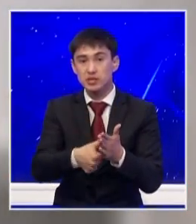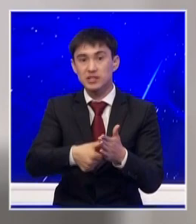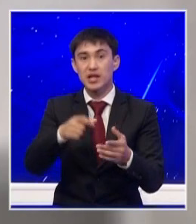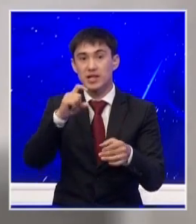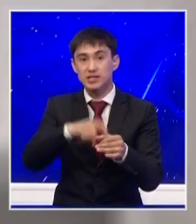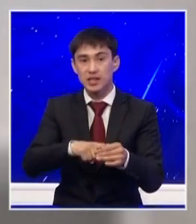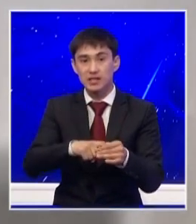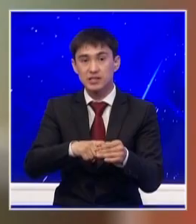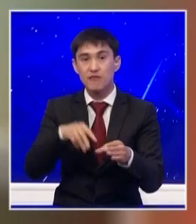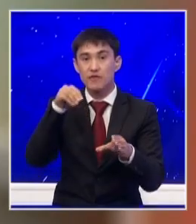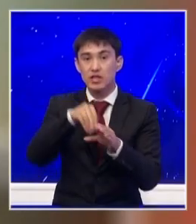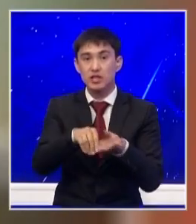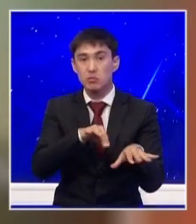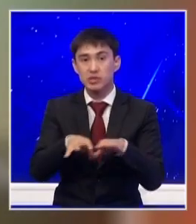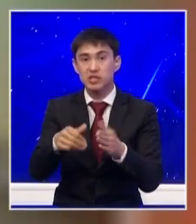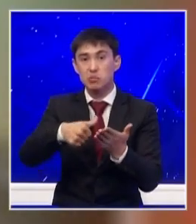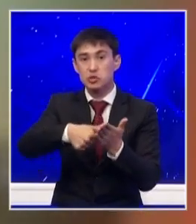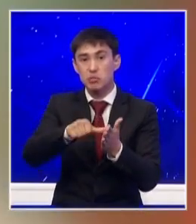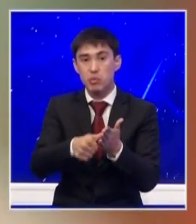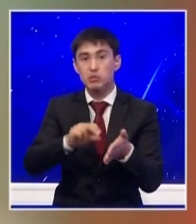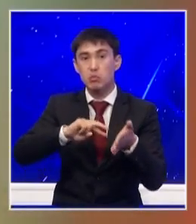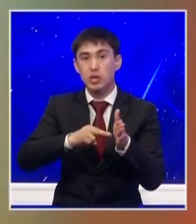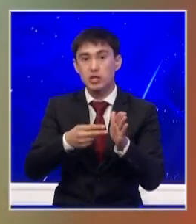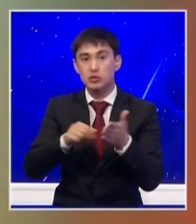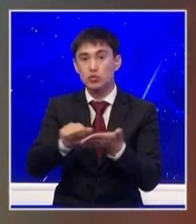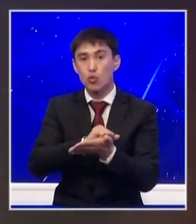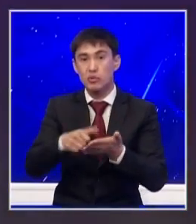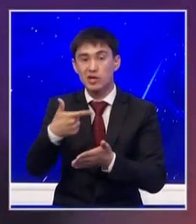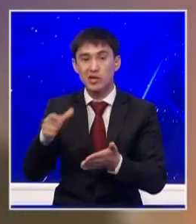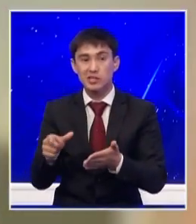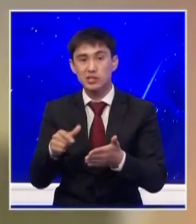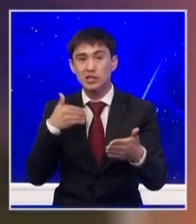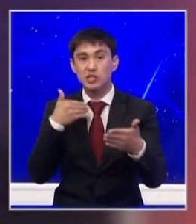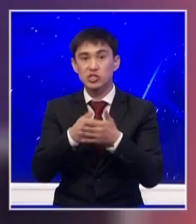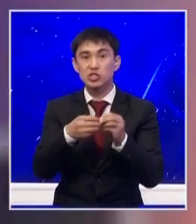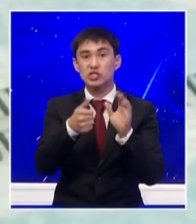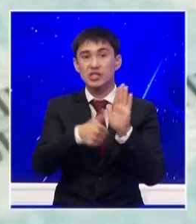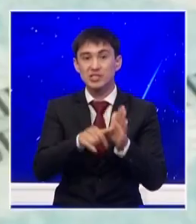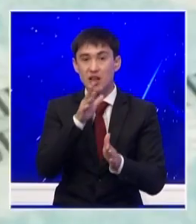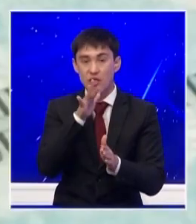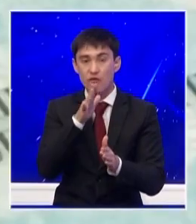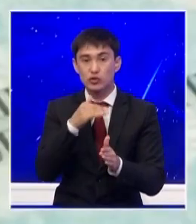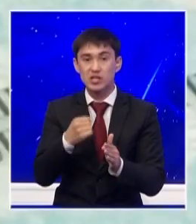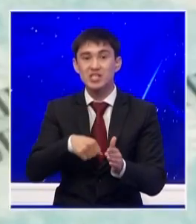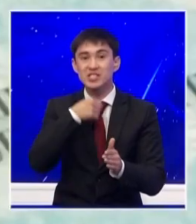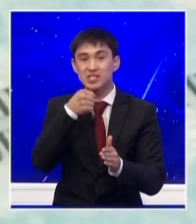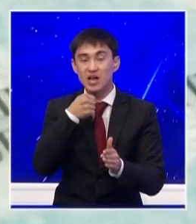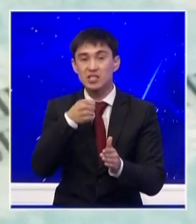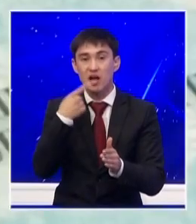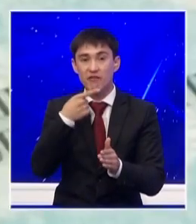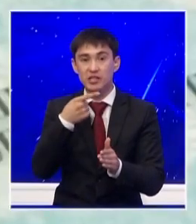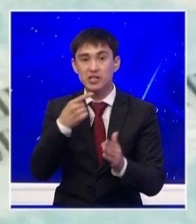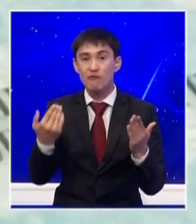геномной регистрации внедрить процесс отпечатков пальцев планируется в документах граждан достигших 16-летнего возраста и